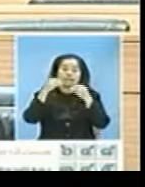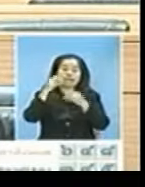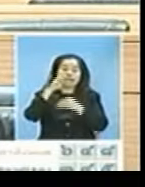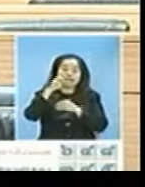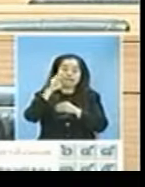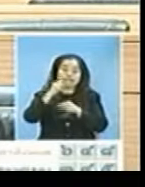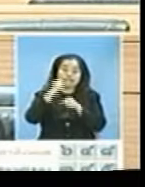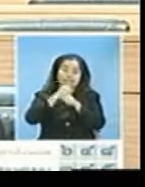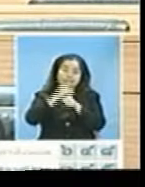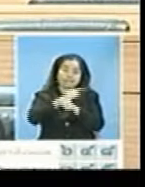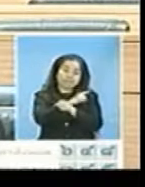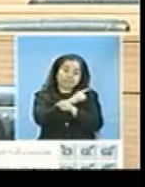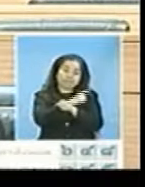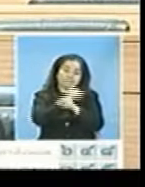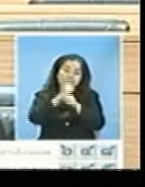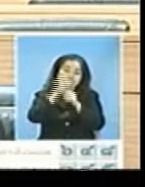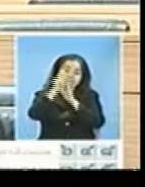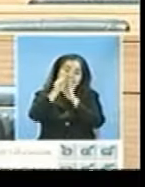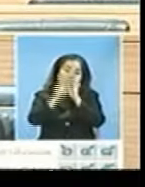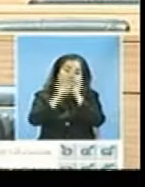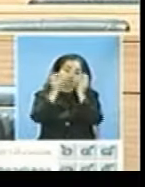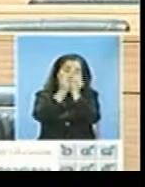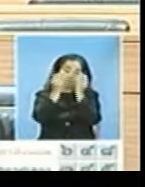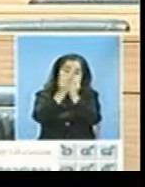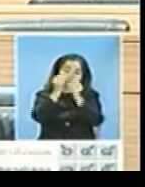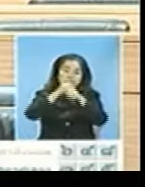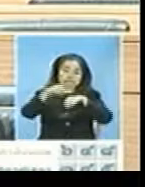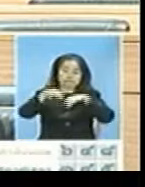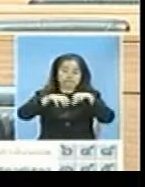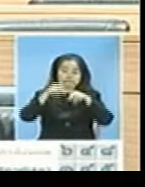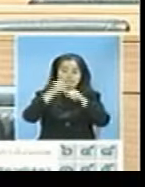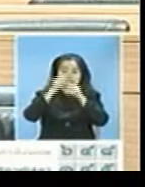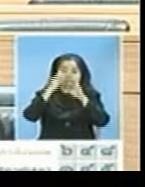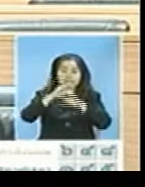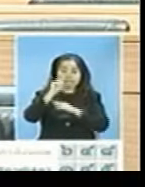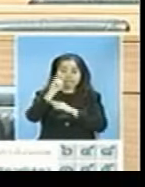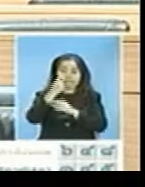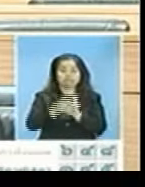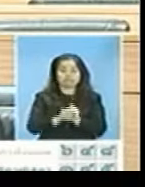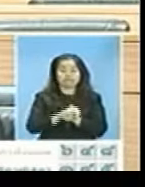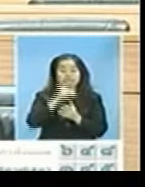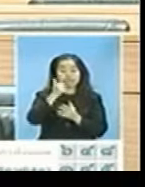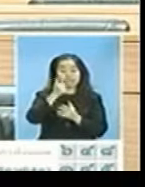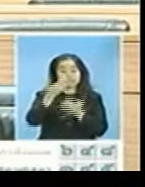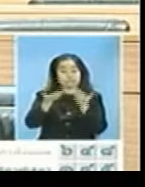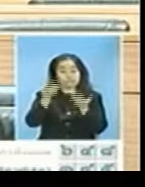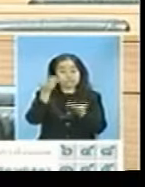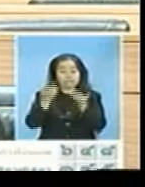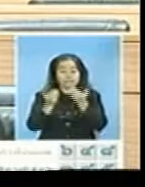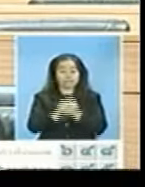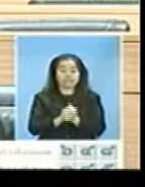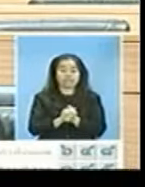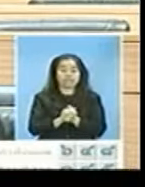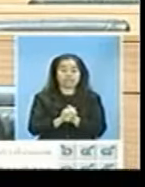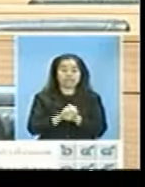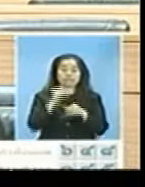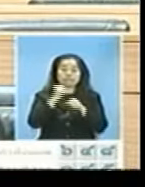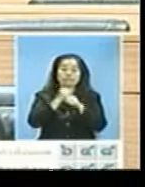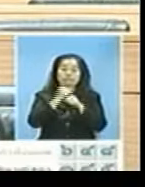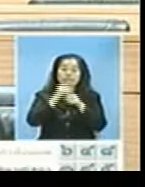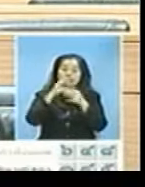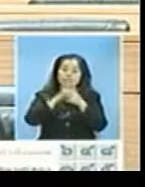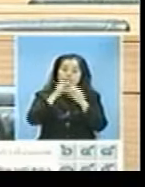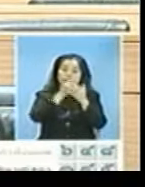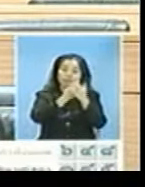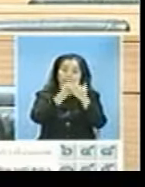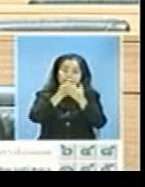าที่ในการยกร่างรัฐธรรมนูญจัดทำรัฐธรรมนูญใหม่จะไม่ดีกว่าหรือไม่ดีกว่าการใช้ตัว